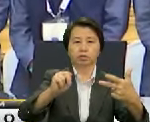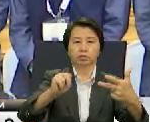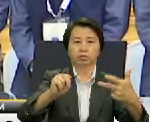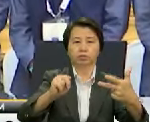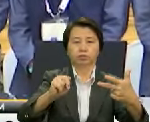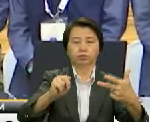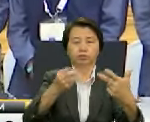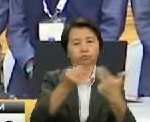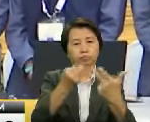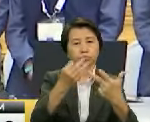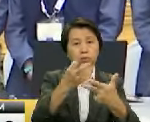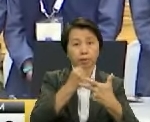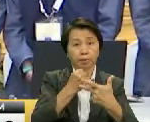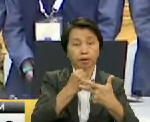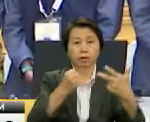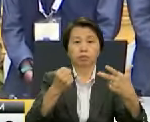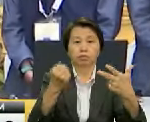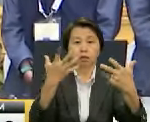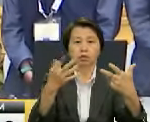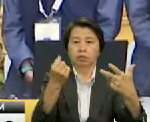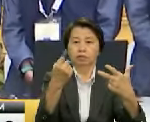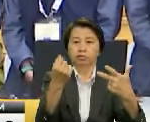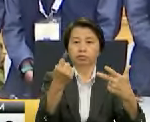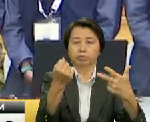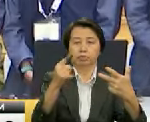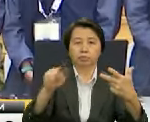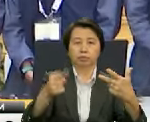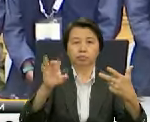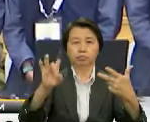Nasional. Bilangan undi yang diperoleh sebanyak